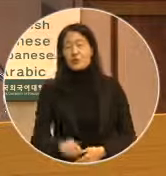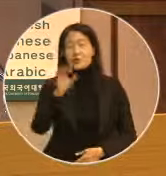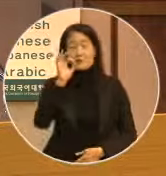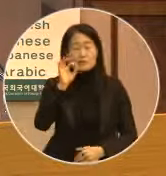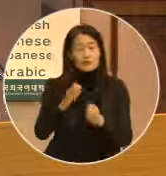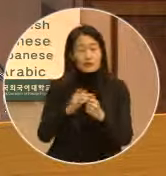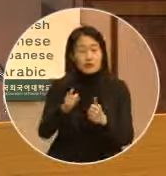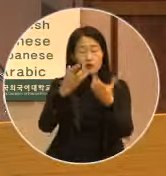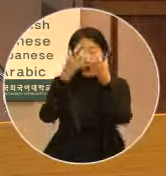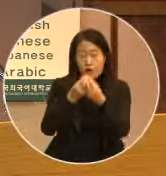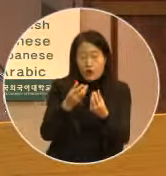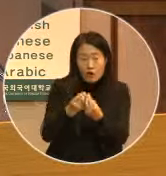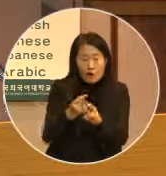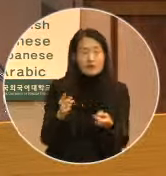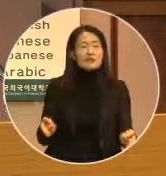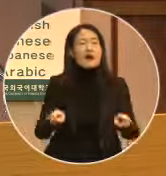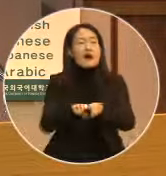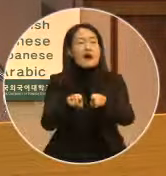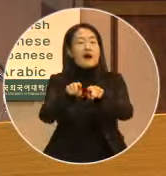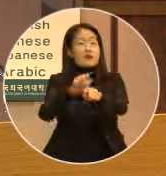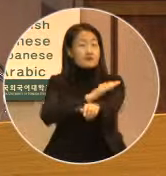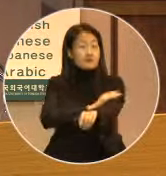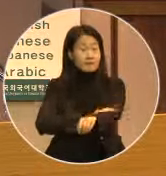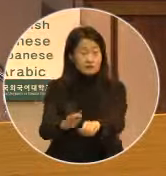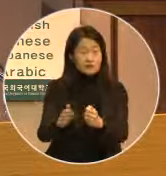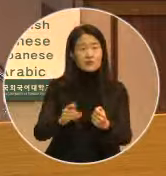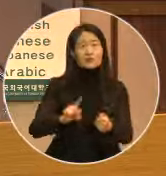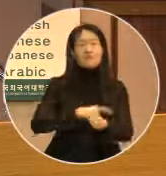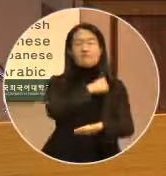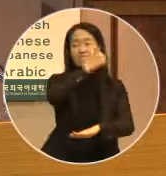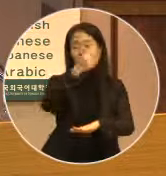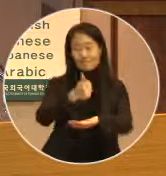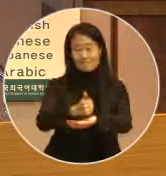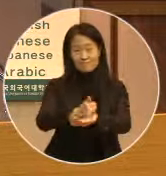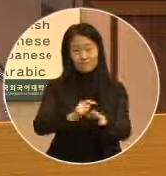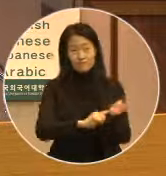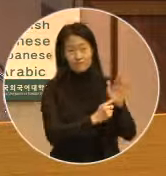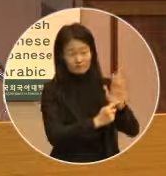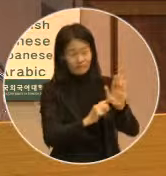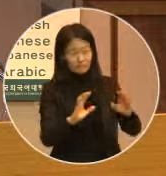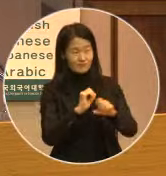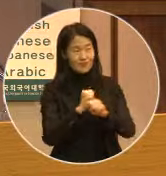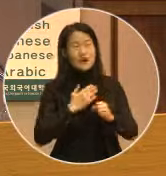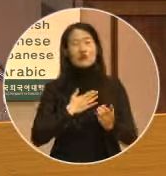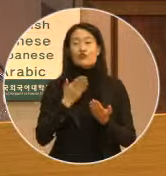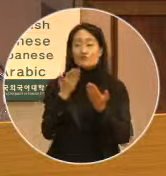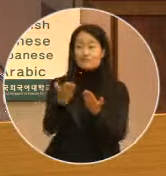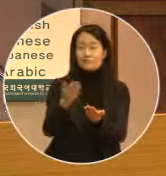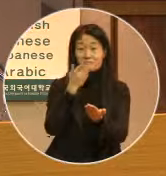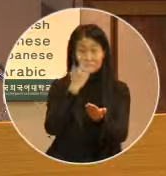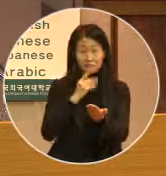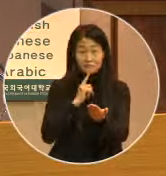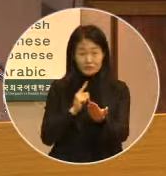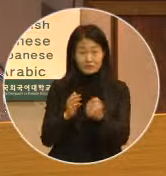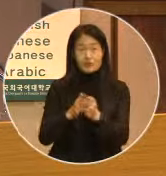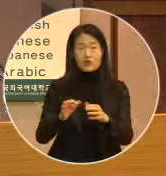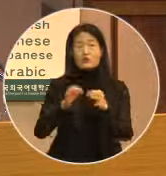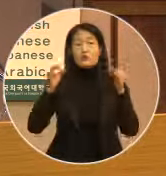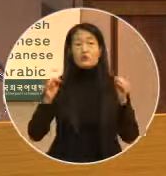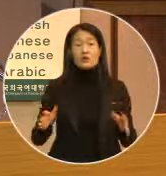이러한 요소가 일체가 되어서 이러한 결과를 이뤄냈다고 요약할 수 있습니다. 그간